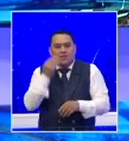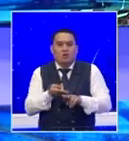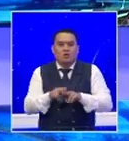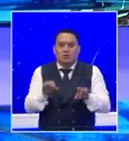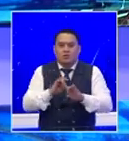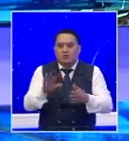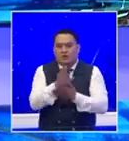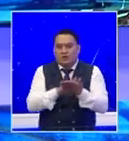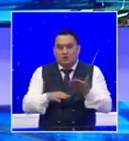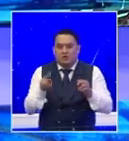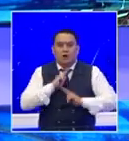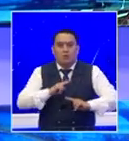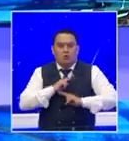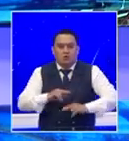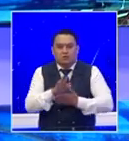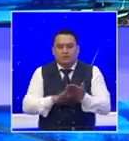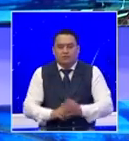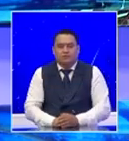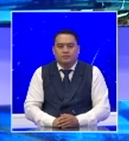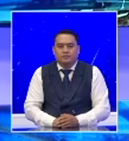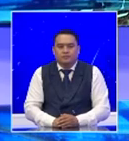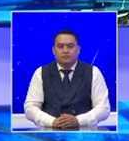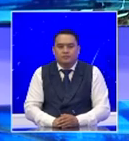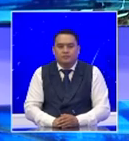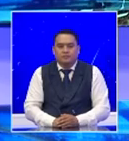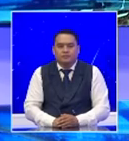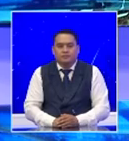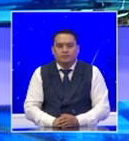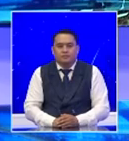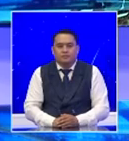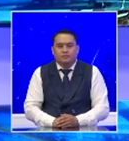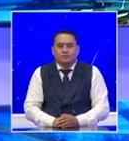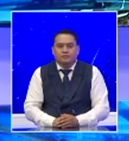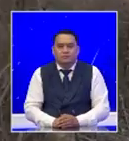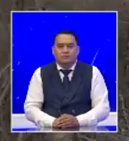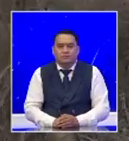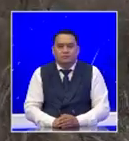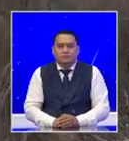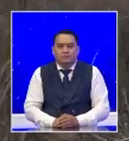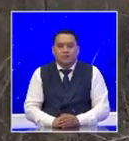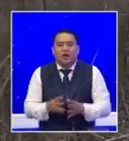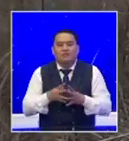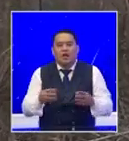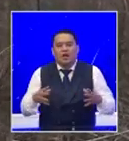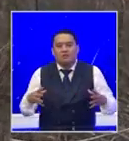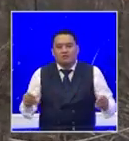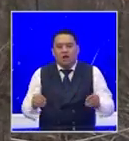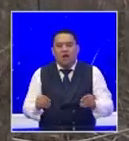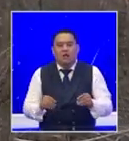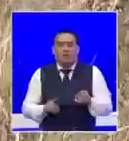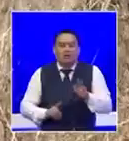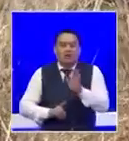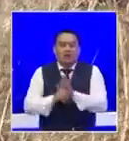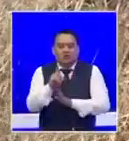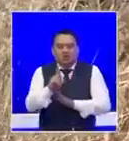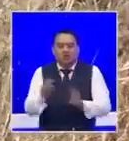Подробнее о проделанной спасателями работе в пожароопасный период расскажет Дамир Анитов. Весна. Горячая пора для спасателей